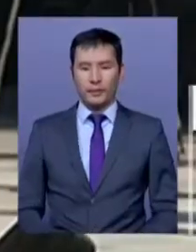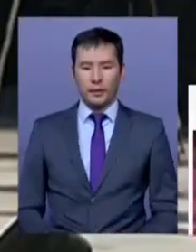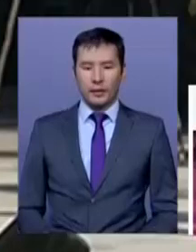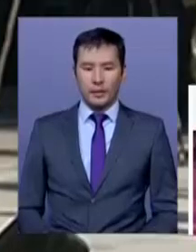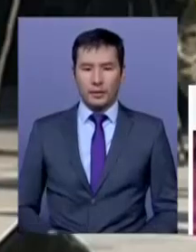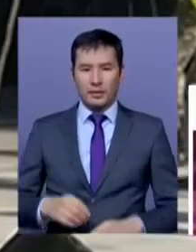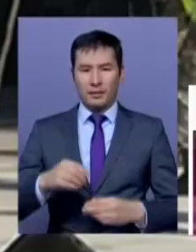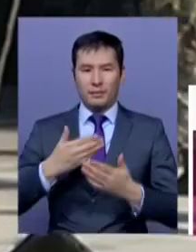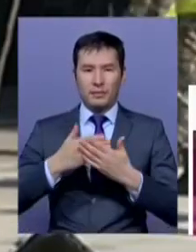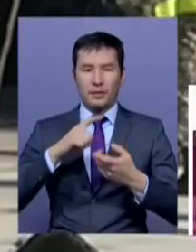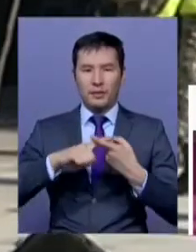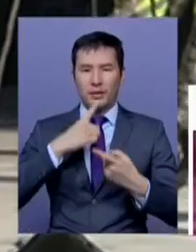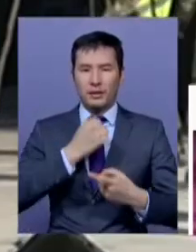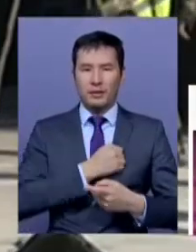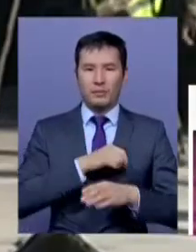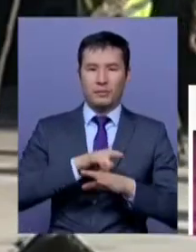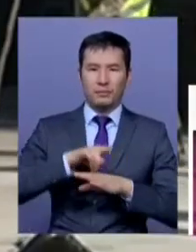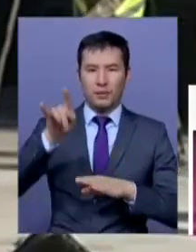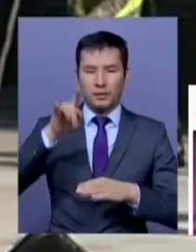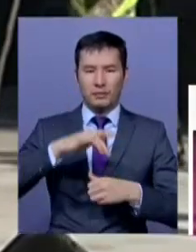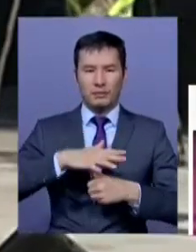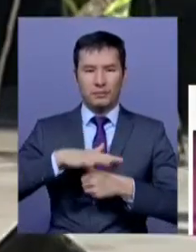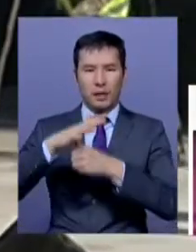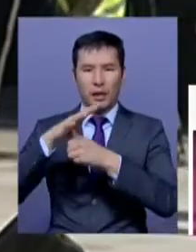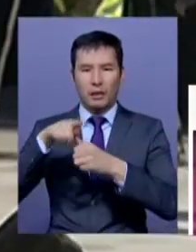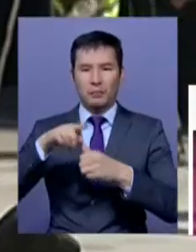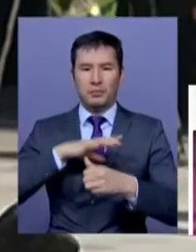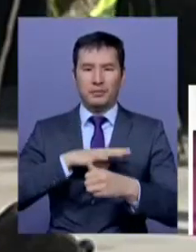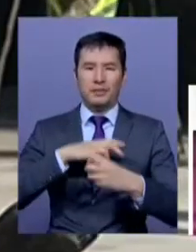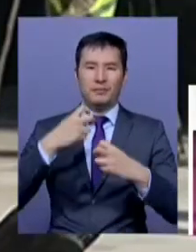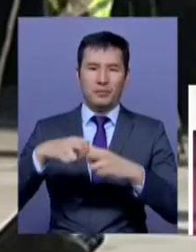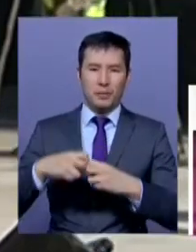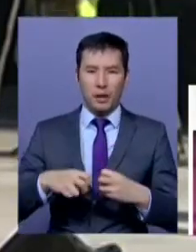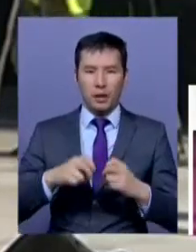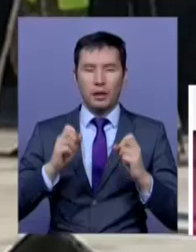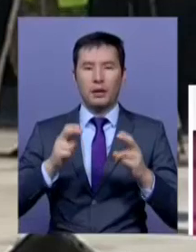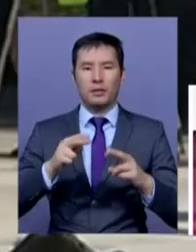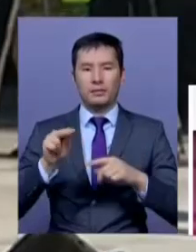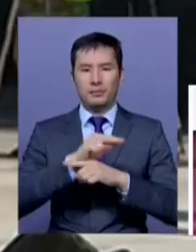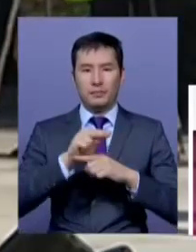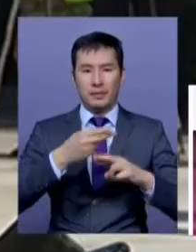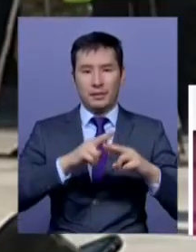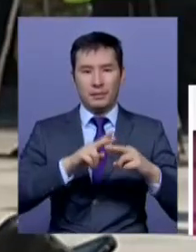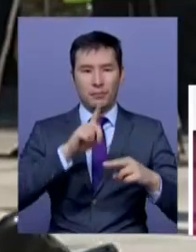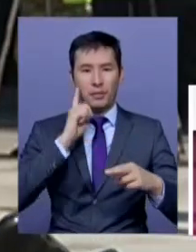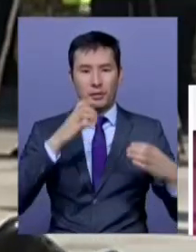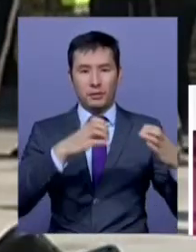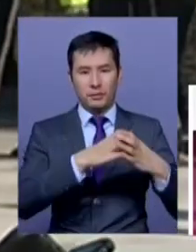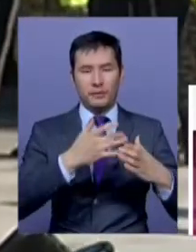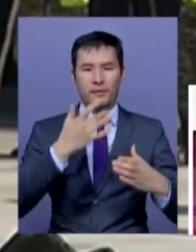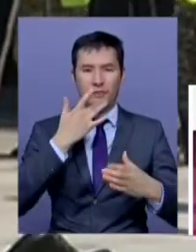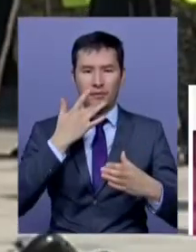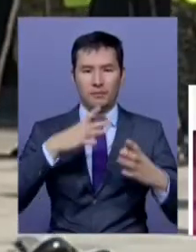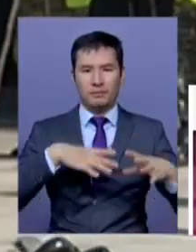Осындай жаттығуларды ел өңірлерінде жыл сайын өткіземіз. Осыған ұқсас жаттығулар өткізу барысында жеке құрамда үйретеміз. Күнделікті